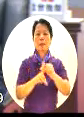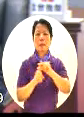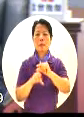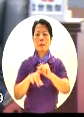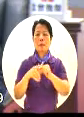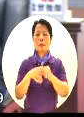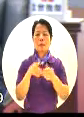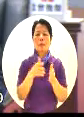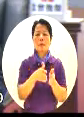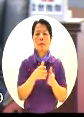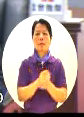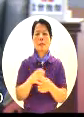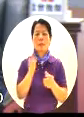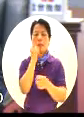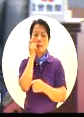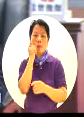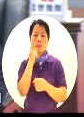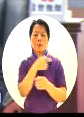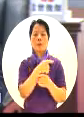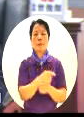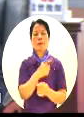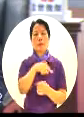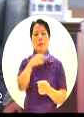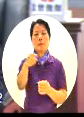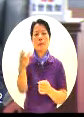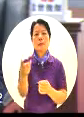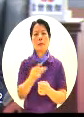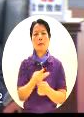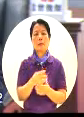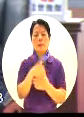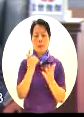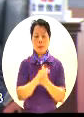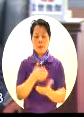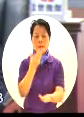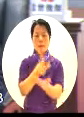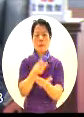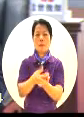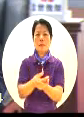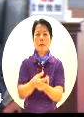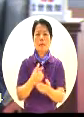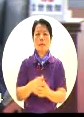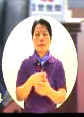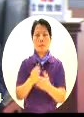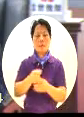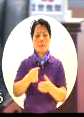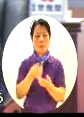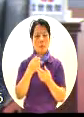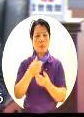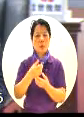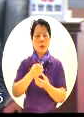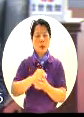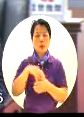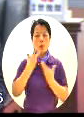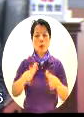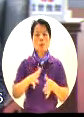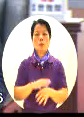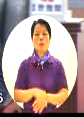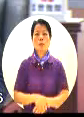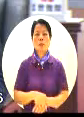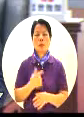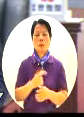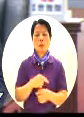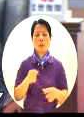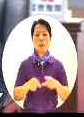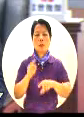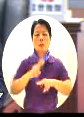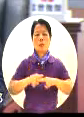分，还有台南市的部分哈，它你看举债的部分哈是蛮大哈，接着是咱。公共